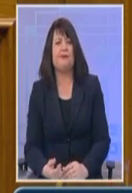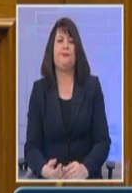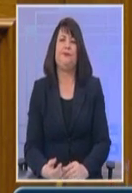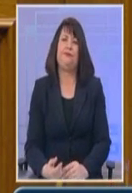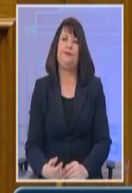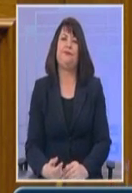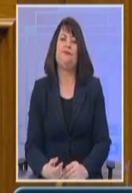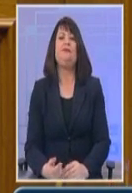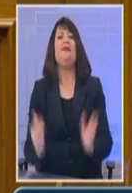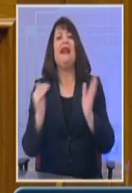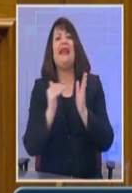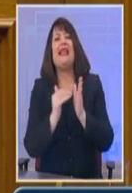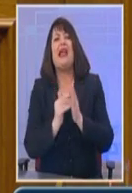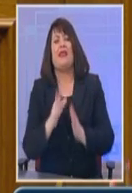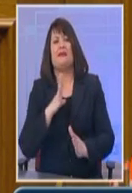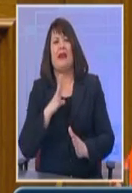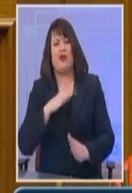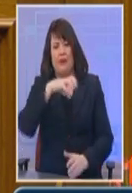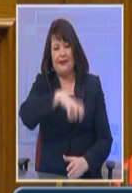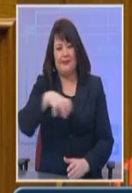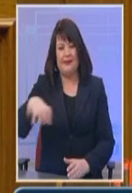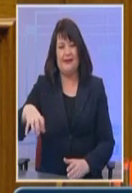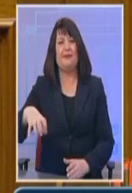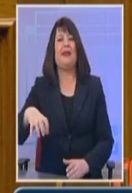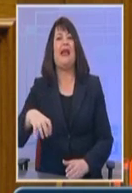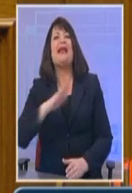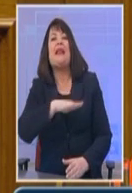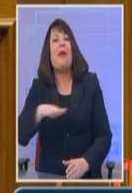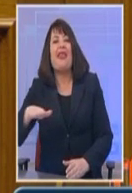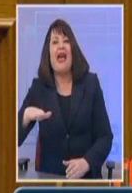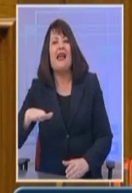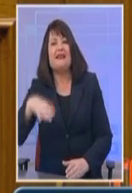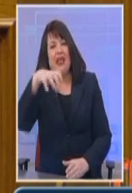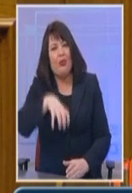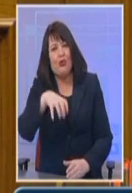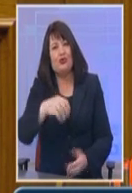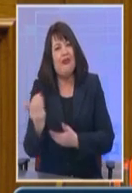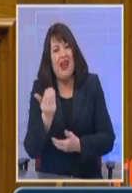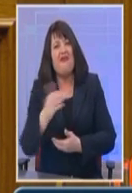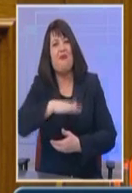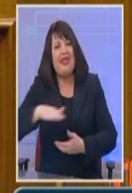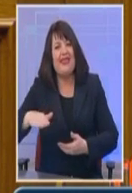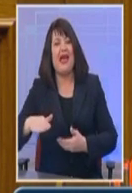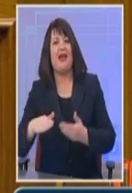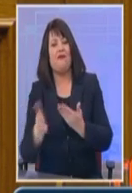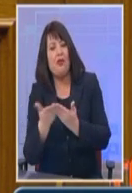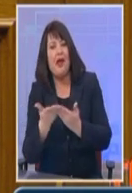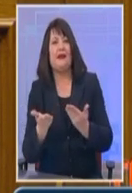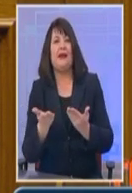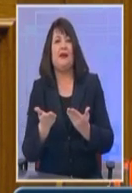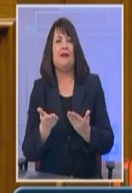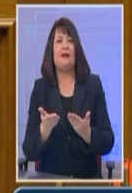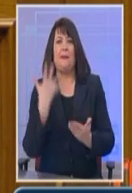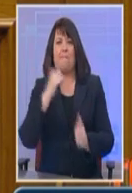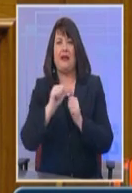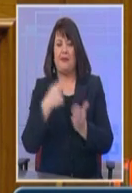Χιλιάδες εργαζόμενοι σε δημοτικούς βρεφονηπιακούς σταθμούς και κέντρα δημιουργικής απασχόλησης παιδιών επίσης μένουν απλήρωτοι εδώ και